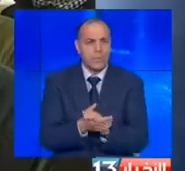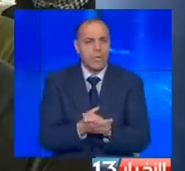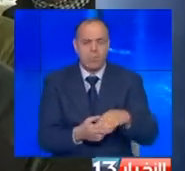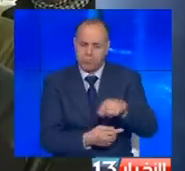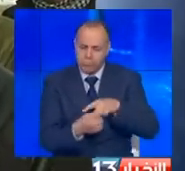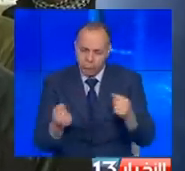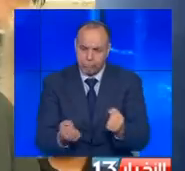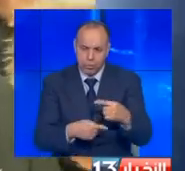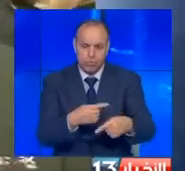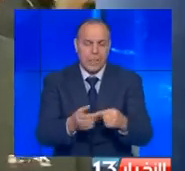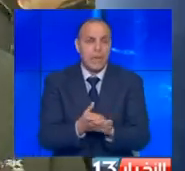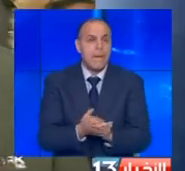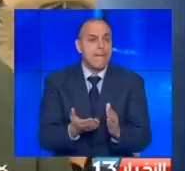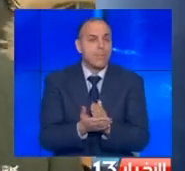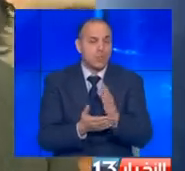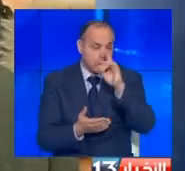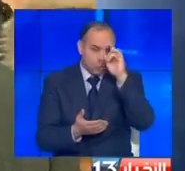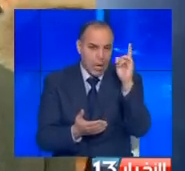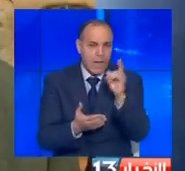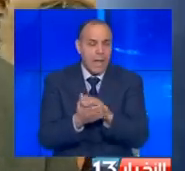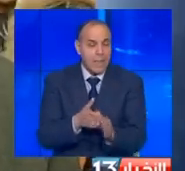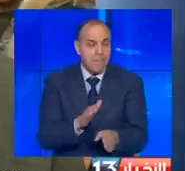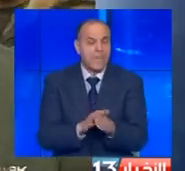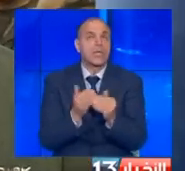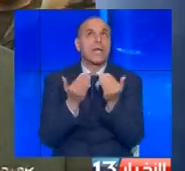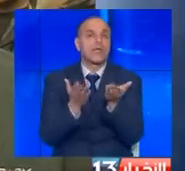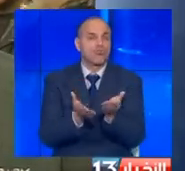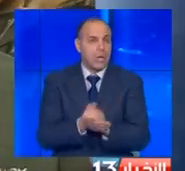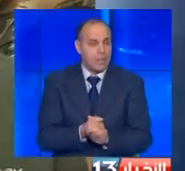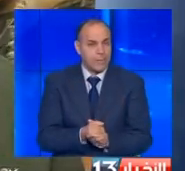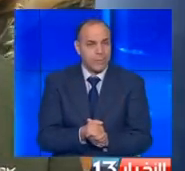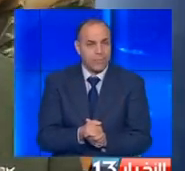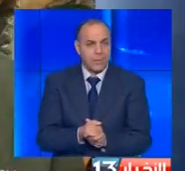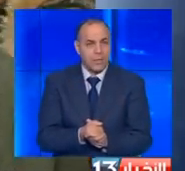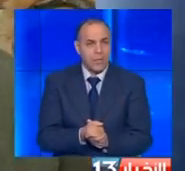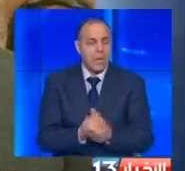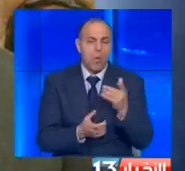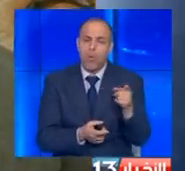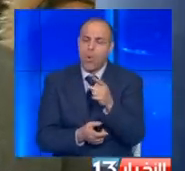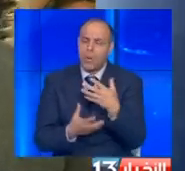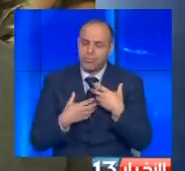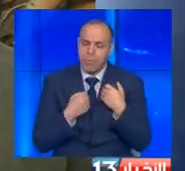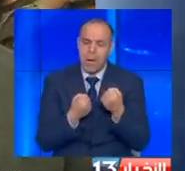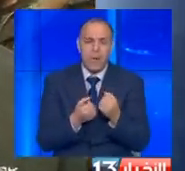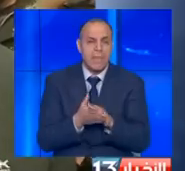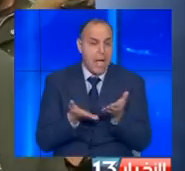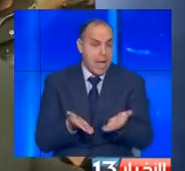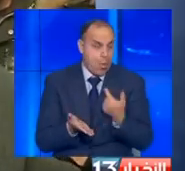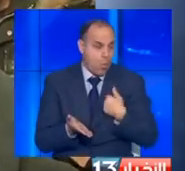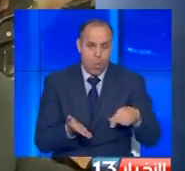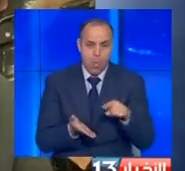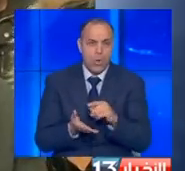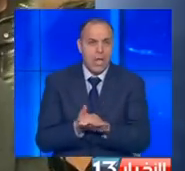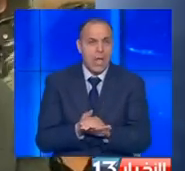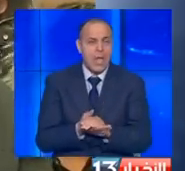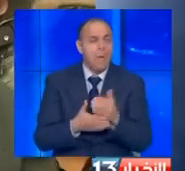الدوليه مشروع انشاء الله بدايه تغيير علينا ونحن هنا الحاجه